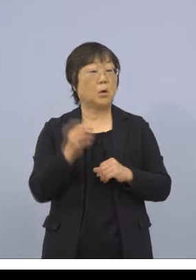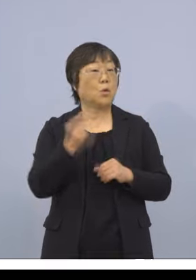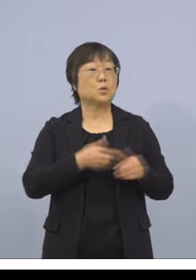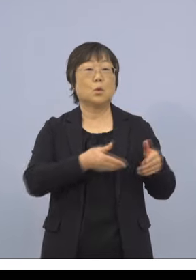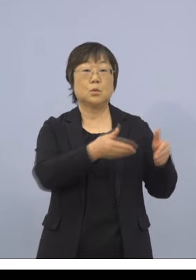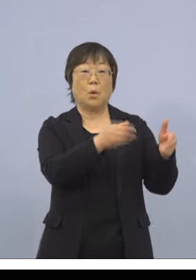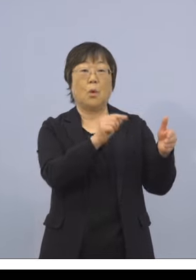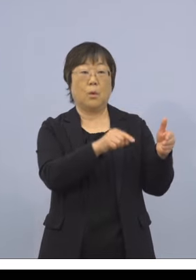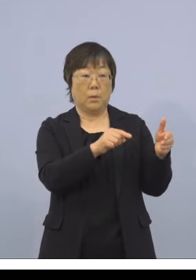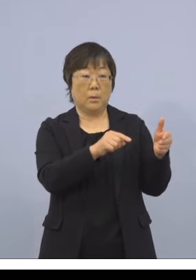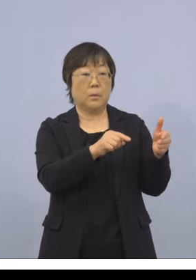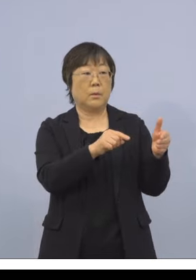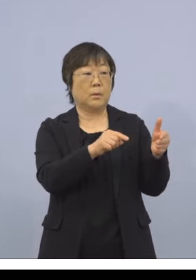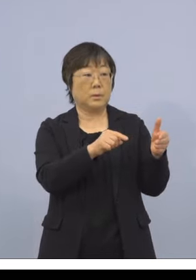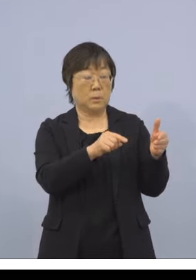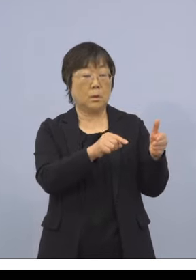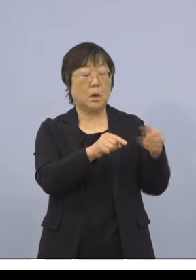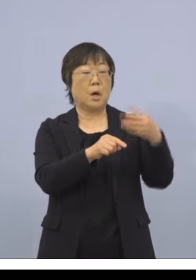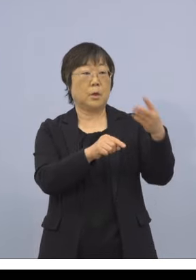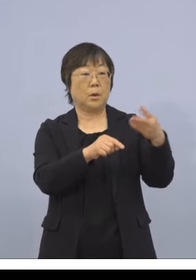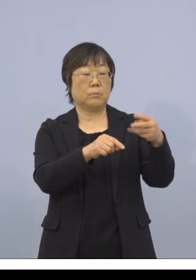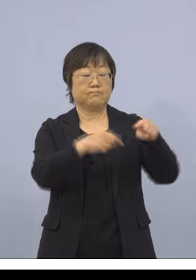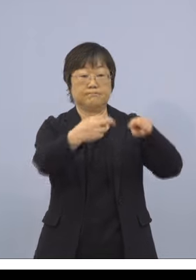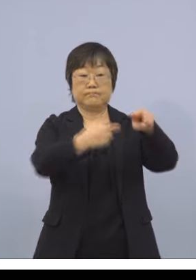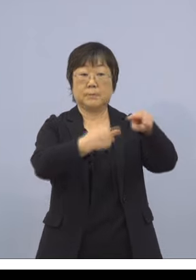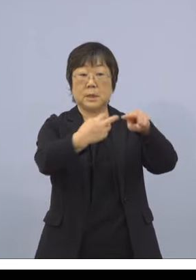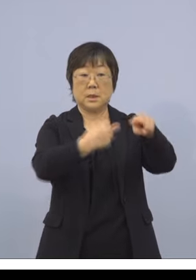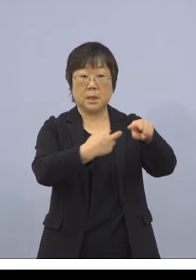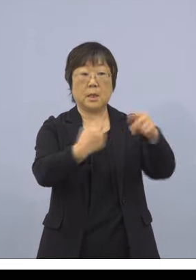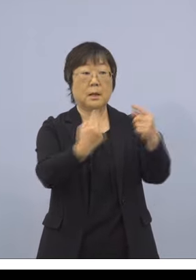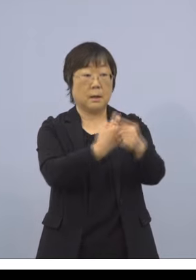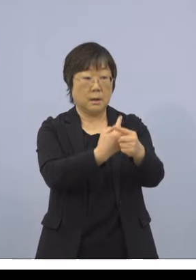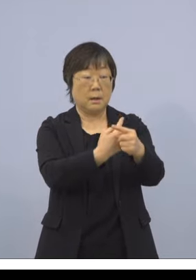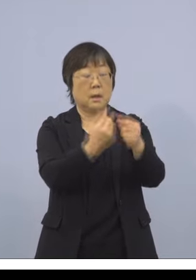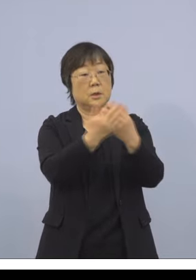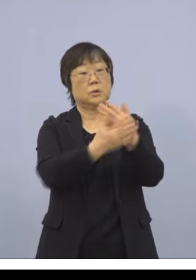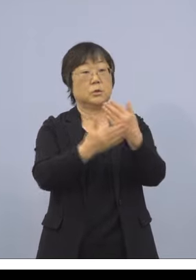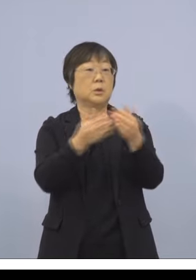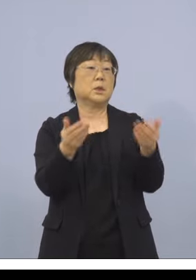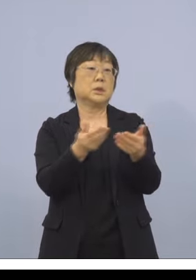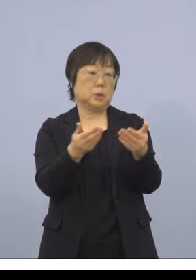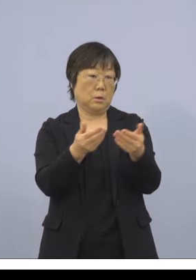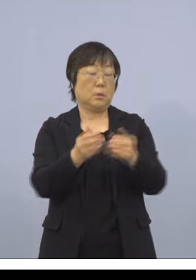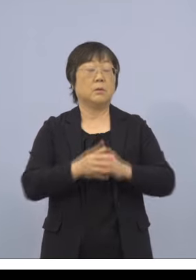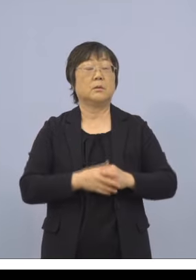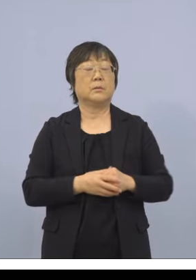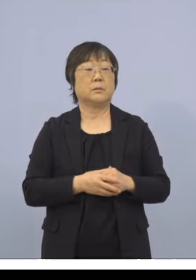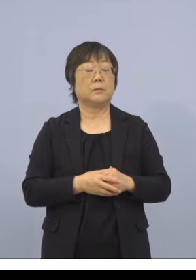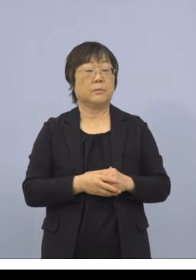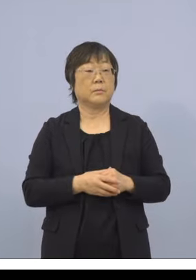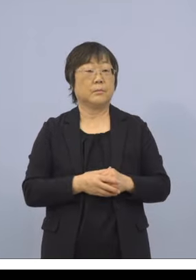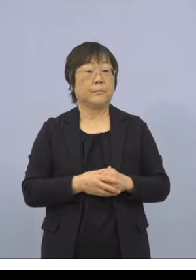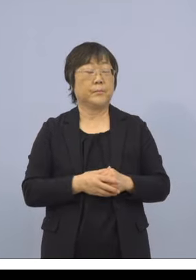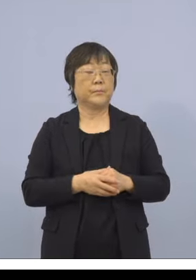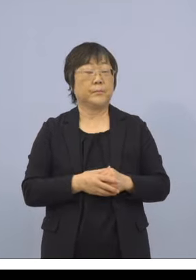の、4車線化、これも大変重要な事業でございまして、